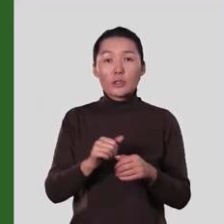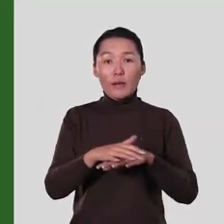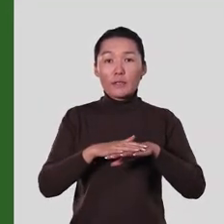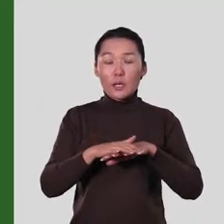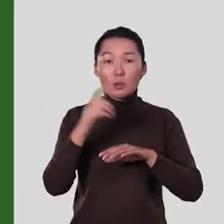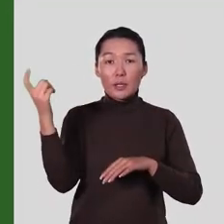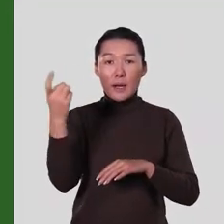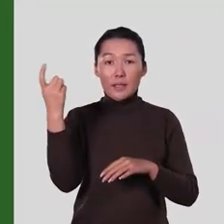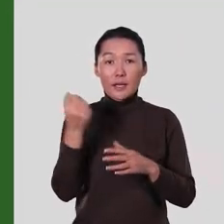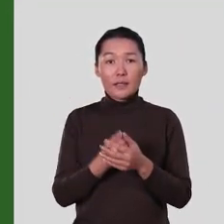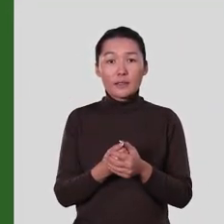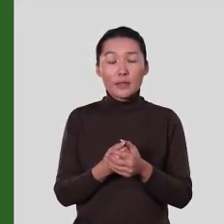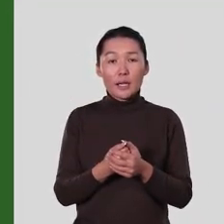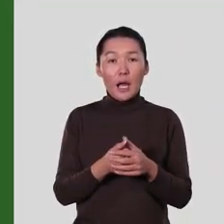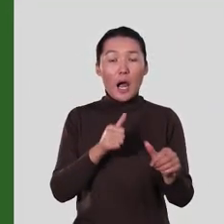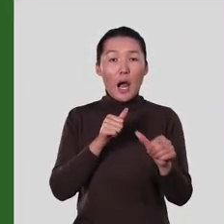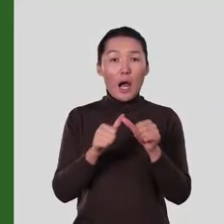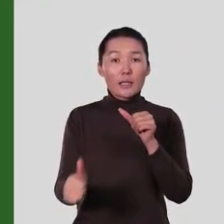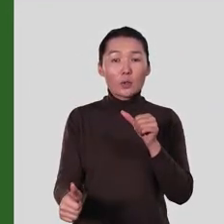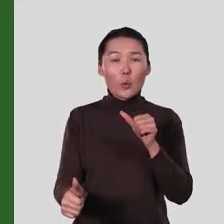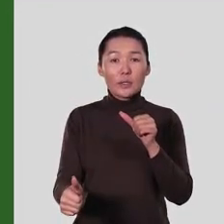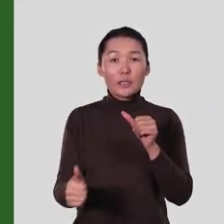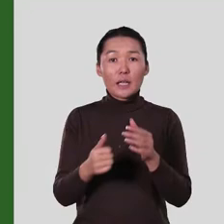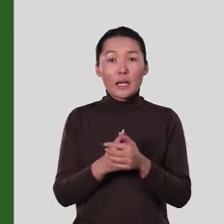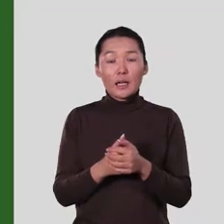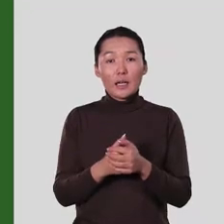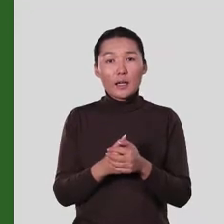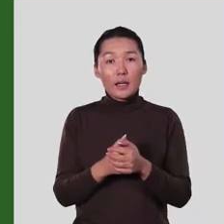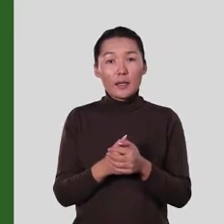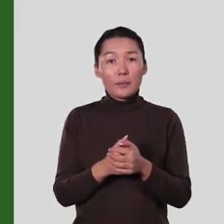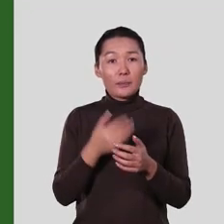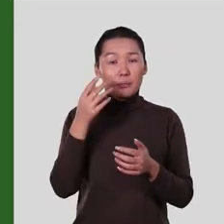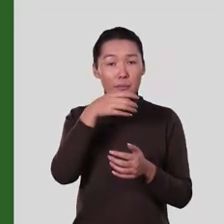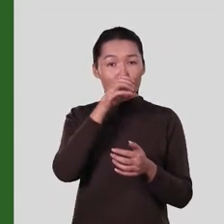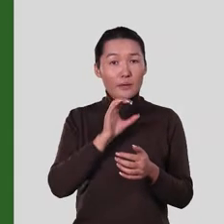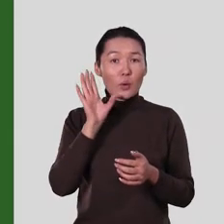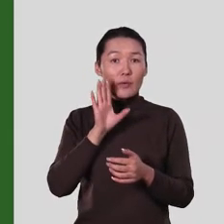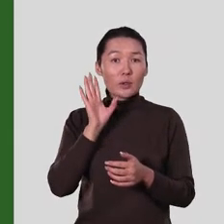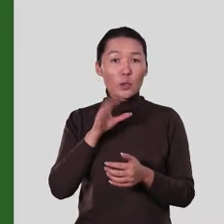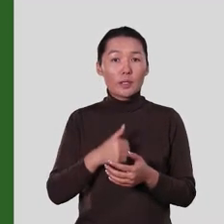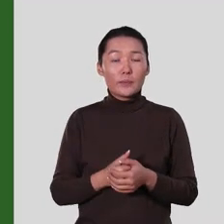хозяйстве, особенно при обеспечении питьевой водой.